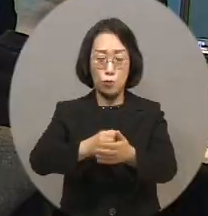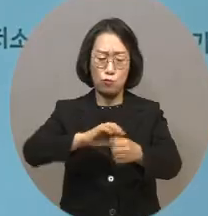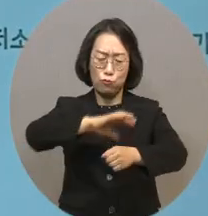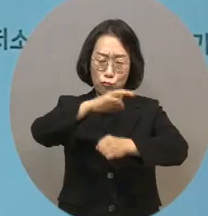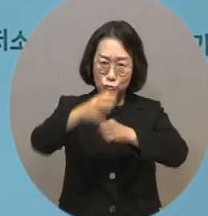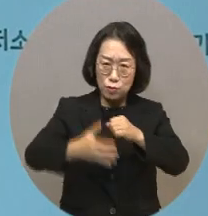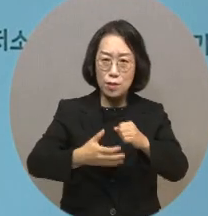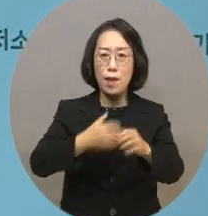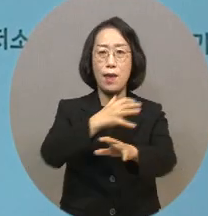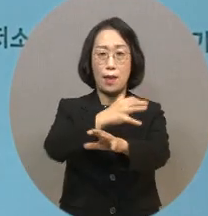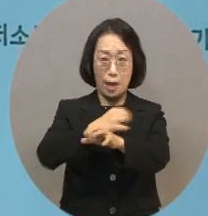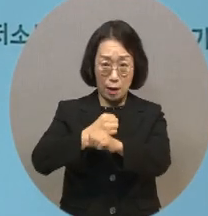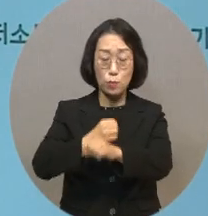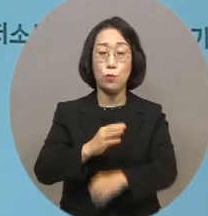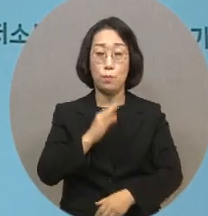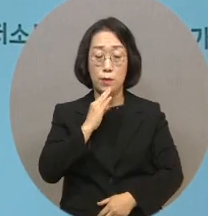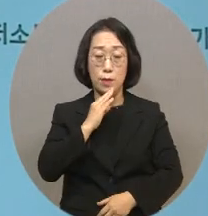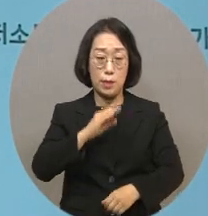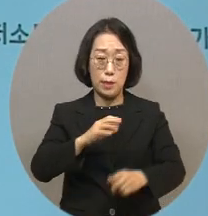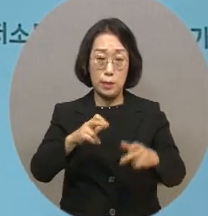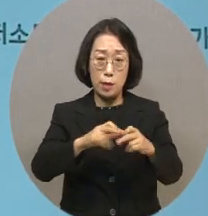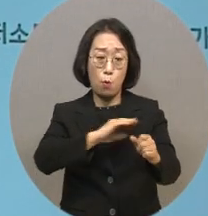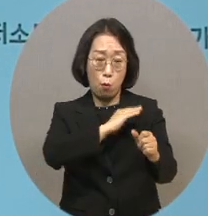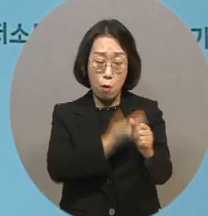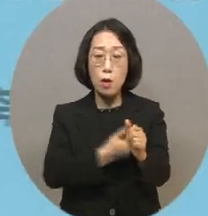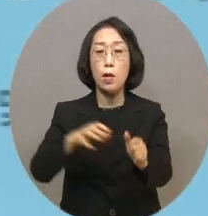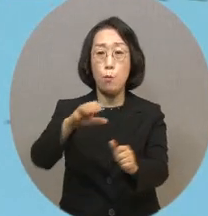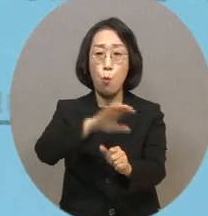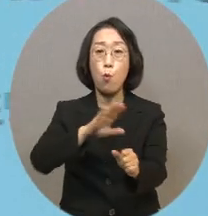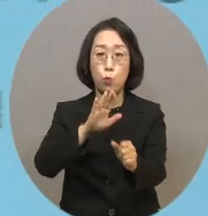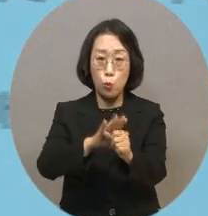제조입니다 애인의를 보고